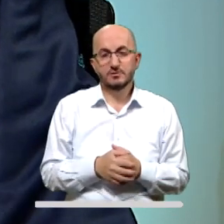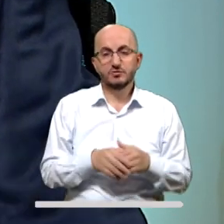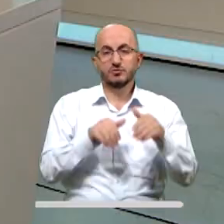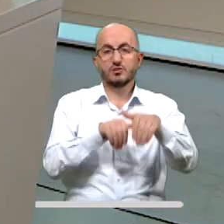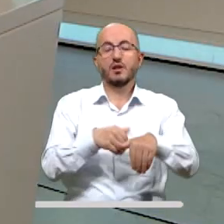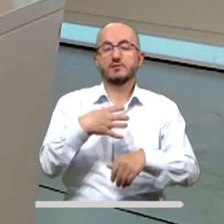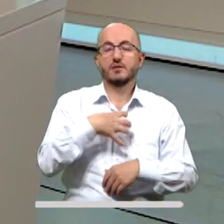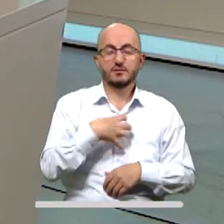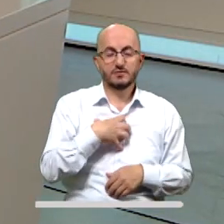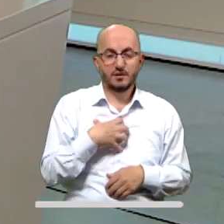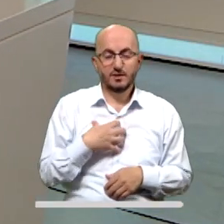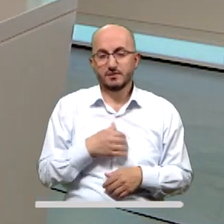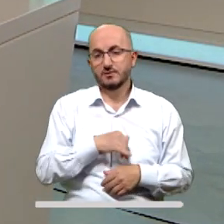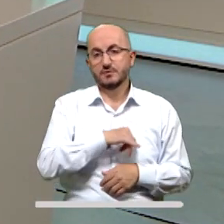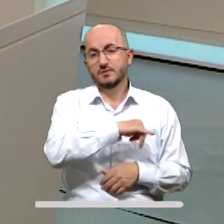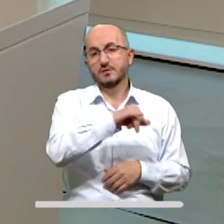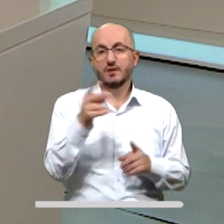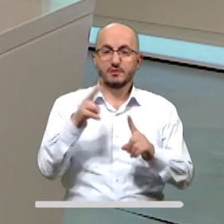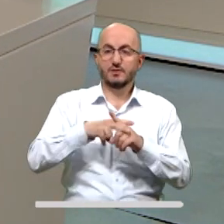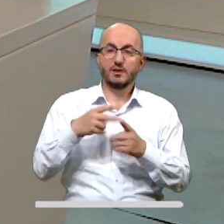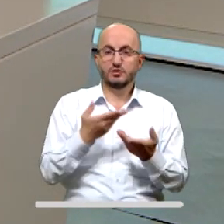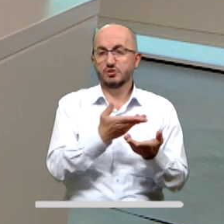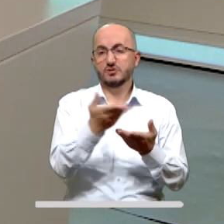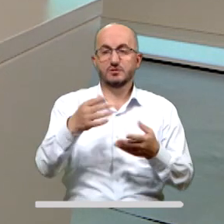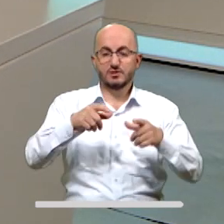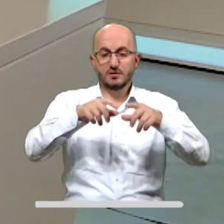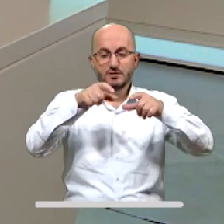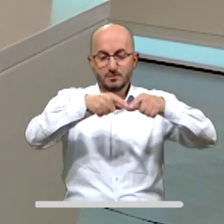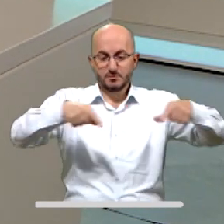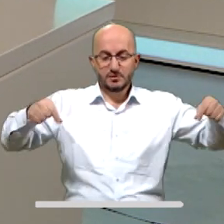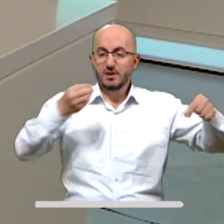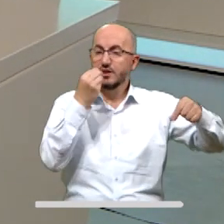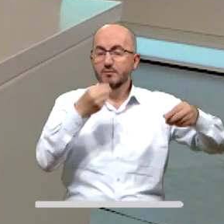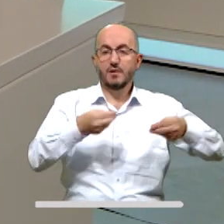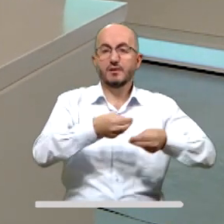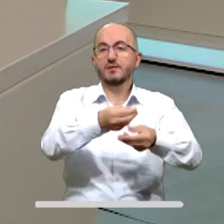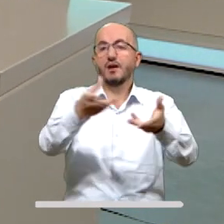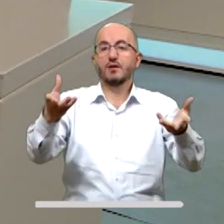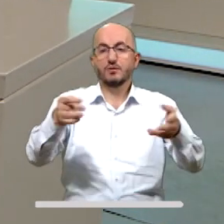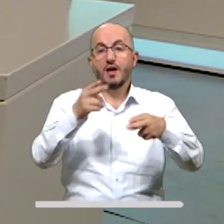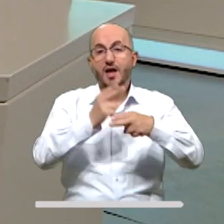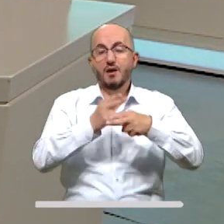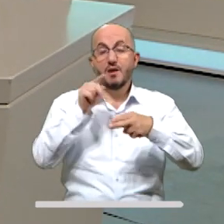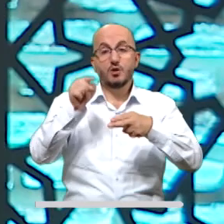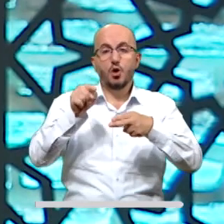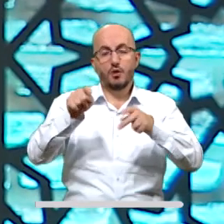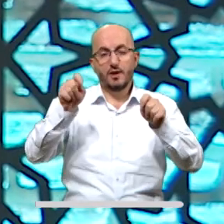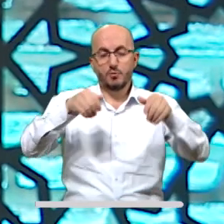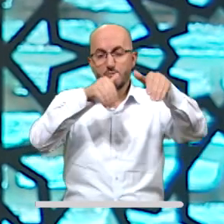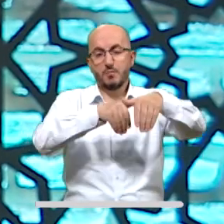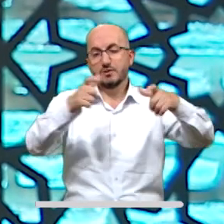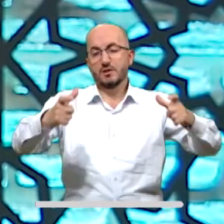sahibi cenazeye katılanlara pide dağıtıyor. Belli ikramlar da bulunuyor. Hemen orada yapıyor bunu. Mezarlıkta mı yapıyor